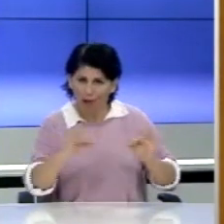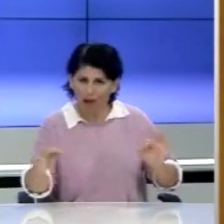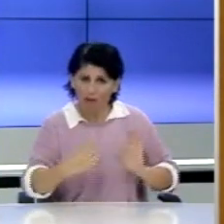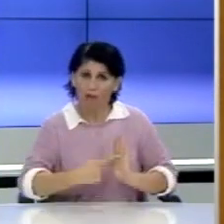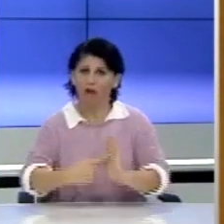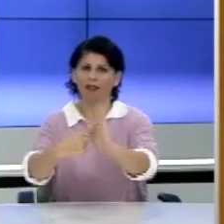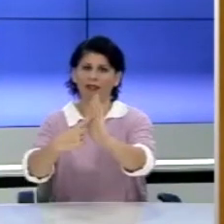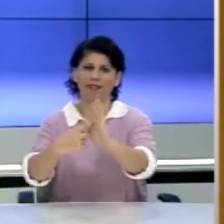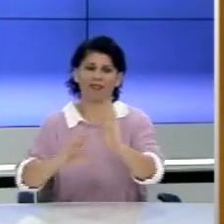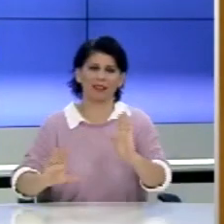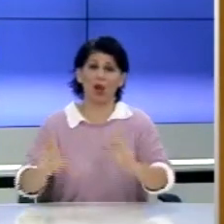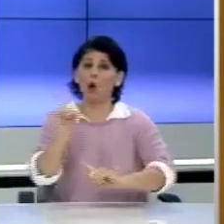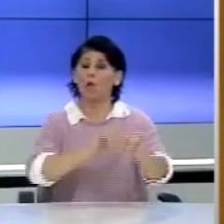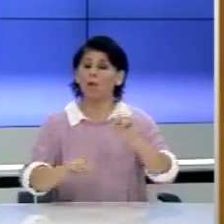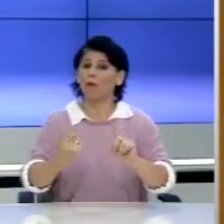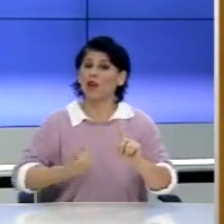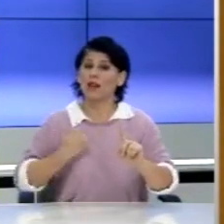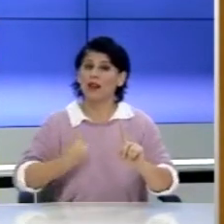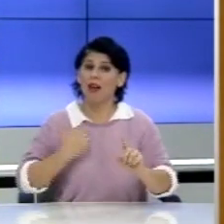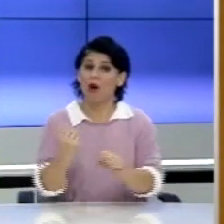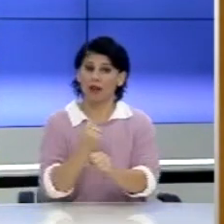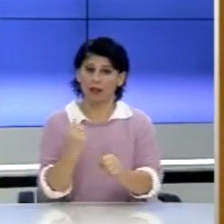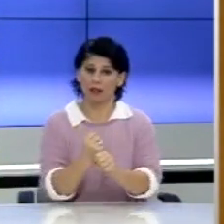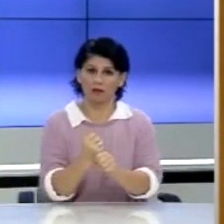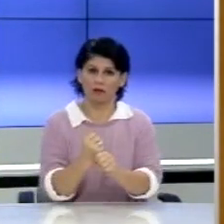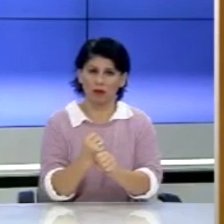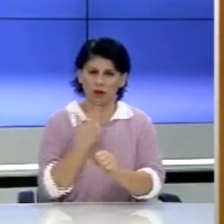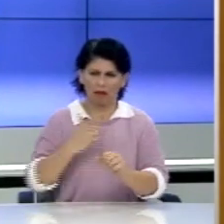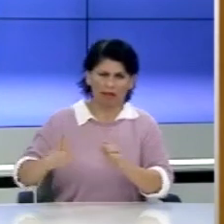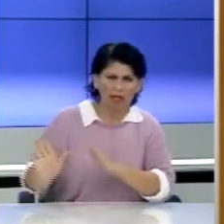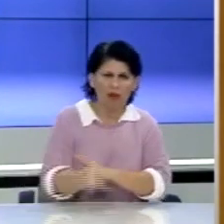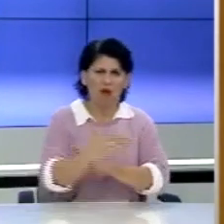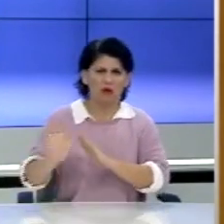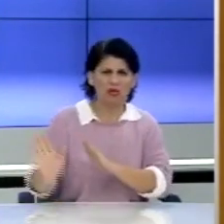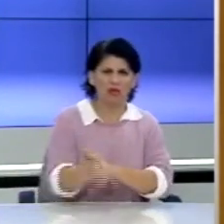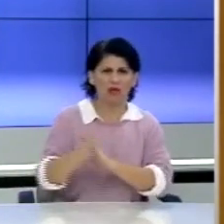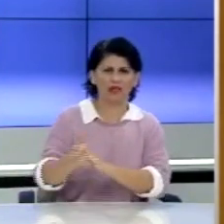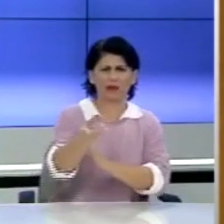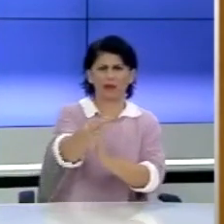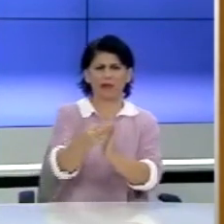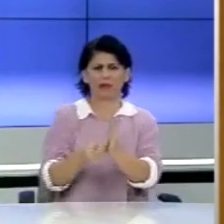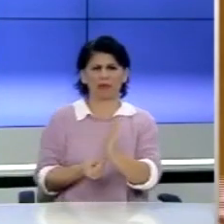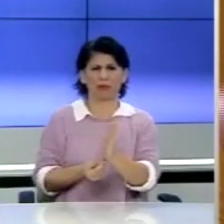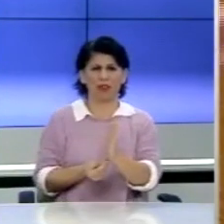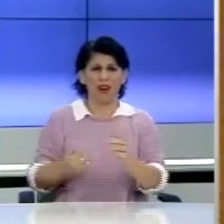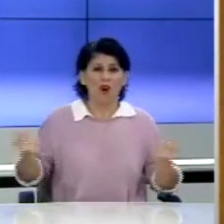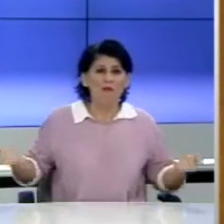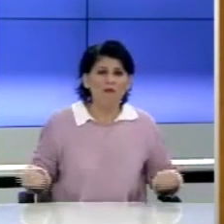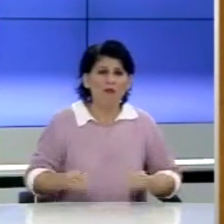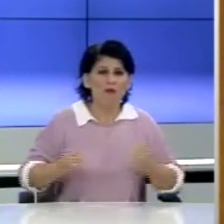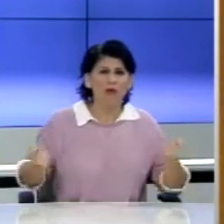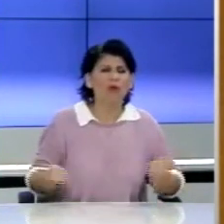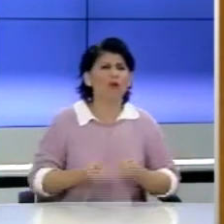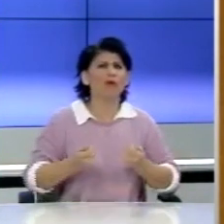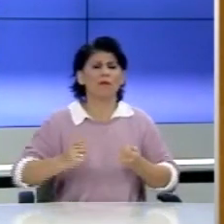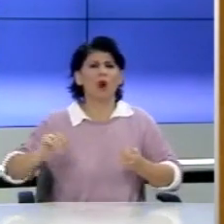αναδεικνύεται? Ποιος νέος εργαζόμενος που έχει φάει απολύσεις με το κουτάλι, που έχει δουλέψει όλες τις μορφές